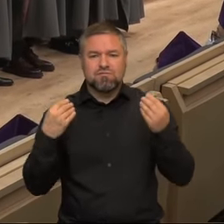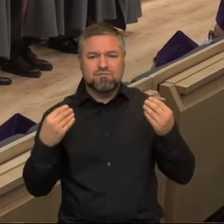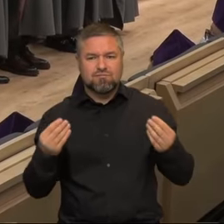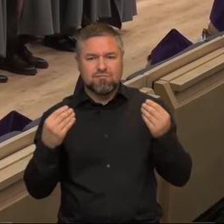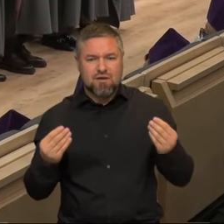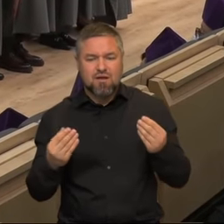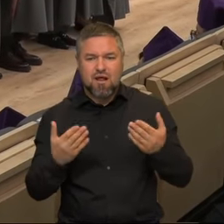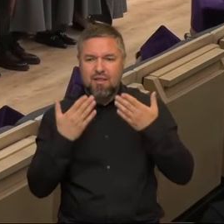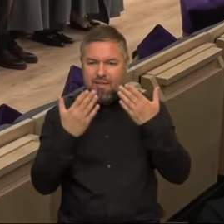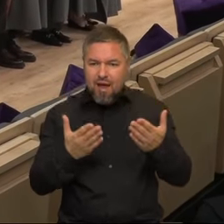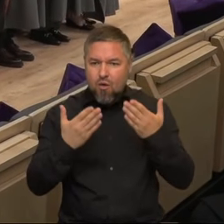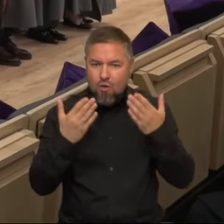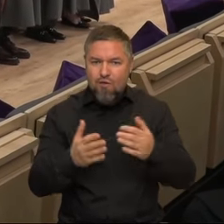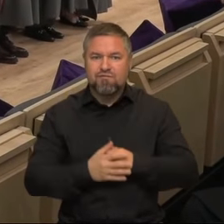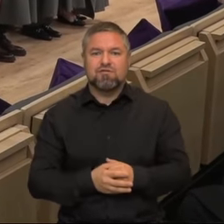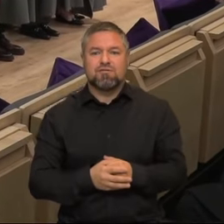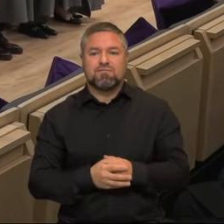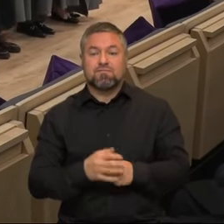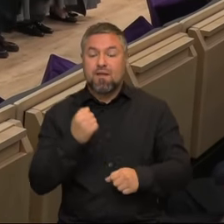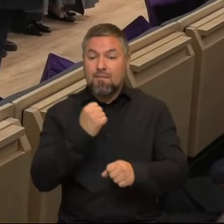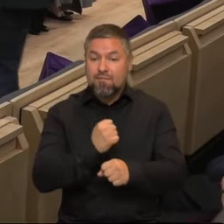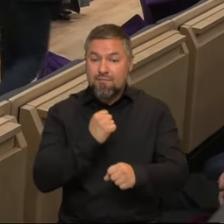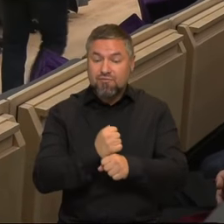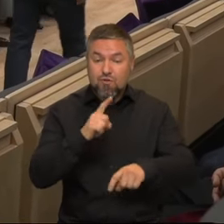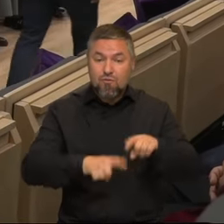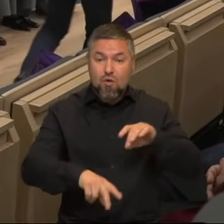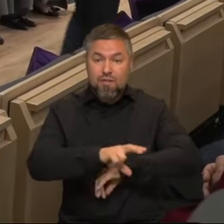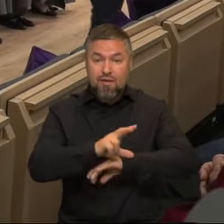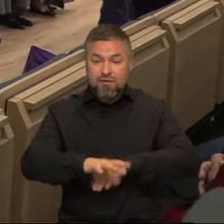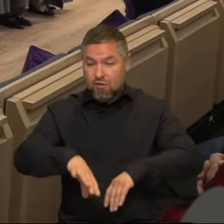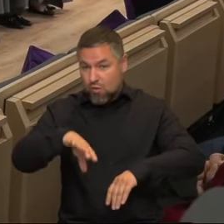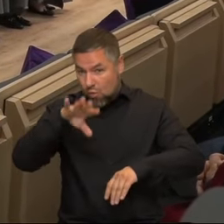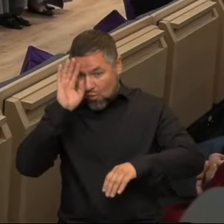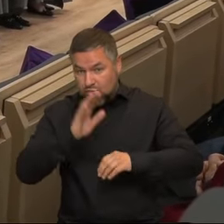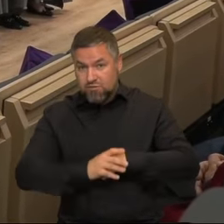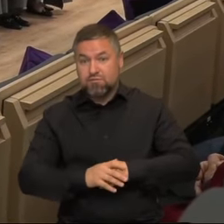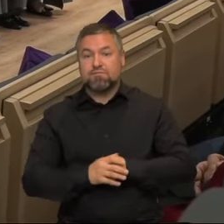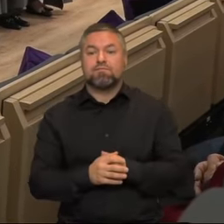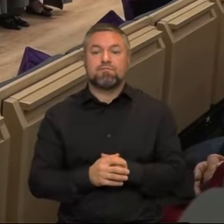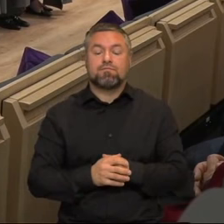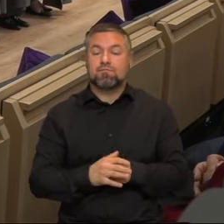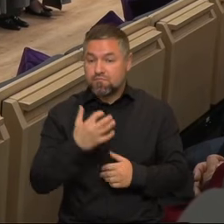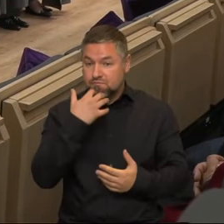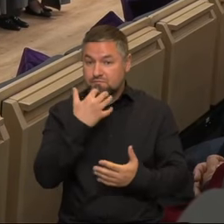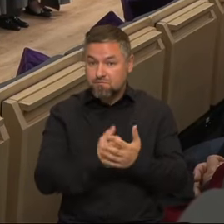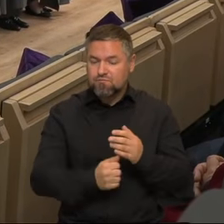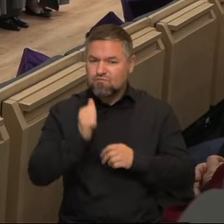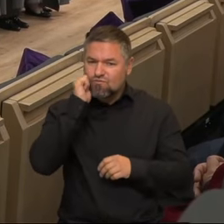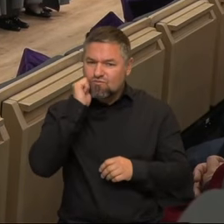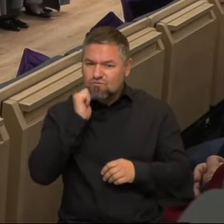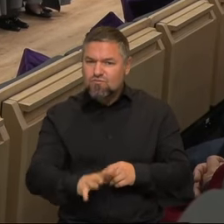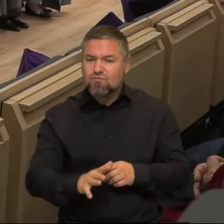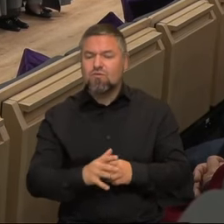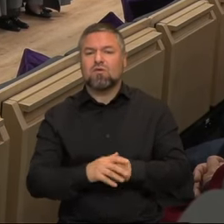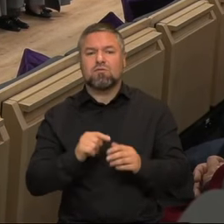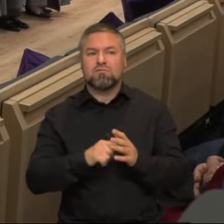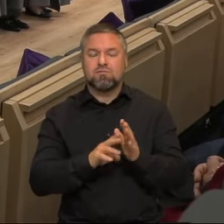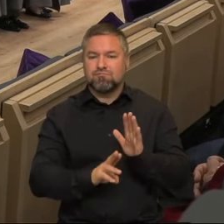wybitnymi naukowcami, pracownikami Politechniki Łódzkiej oraz korzystać na co dzień